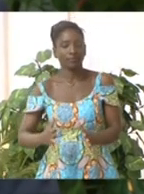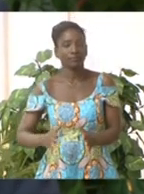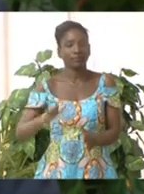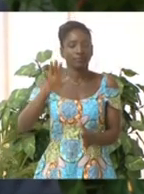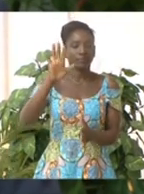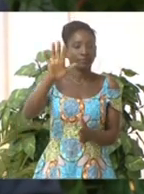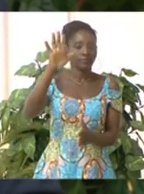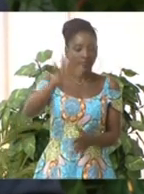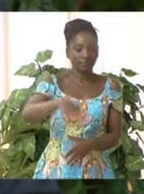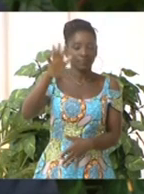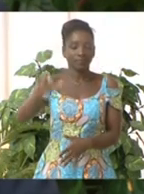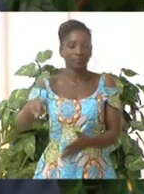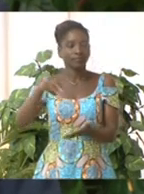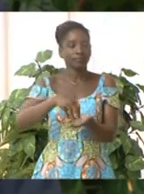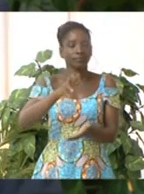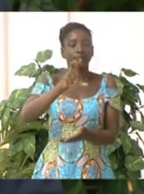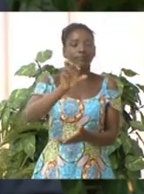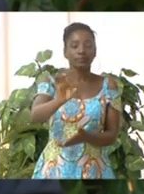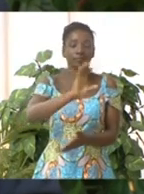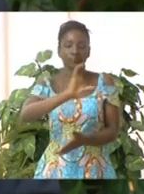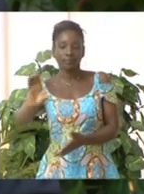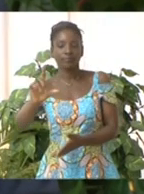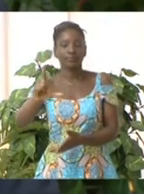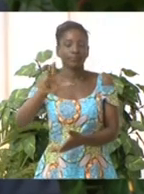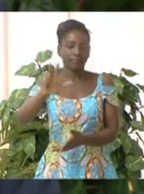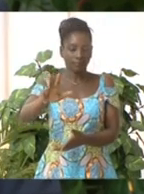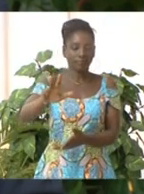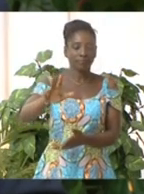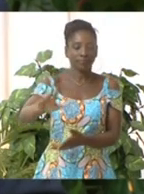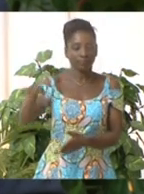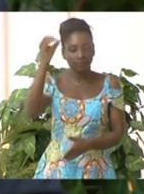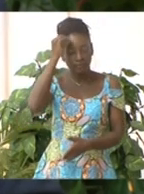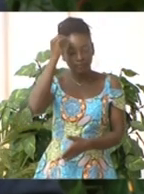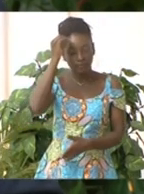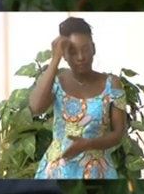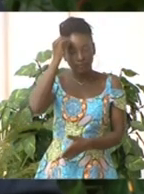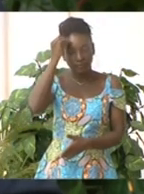55923. Ont obtenu Alassane Ouattara